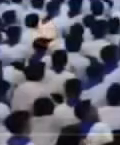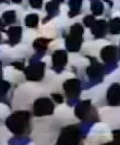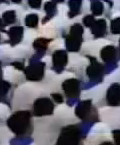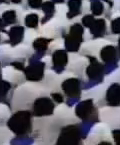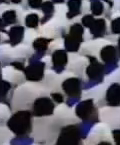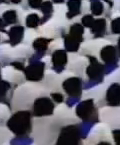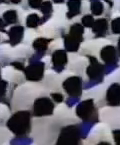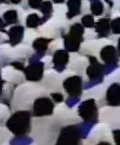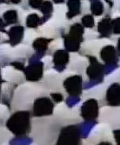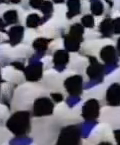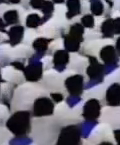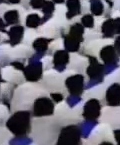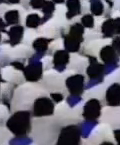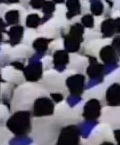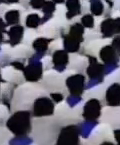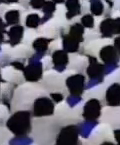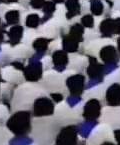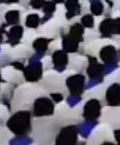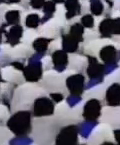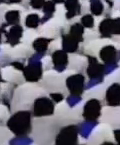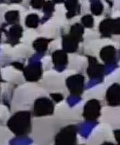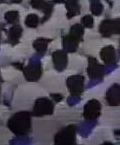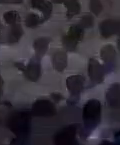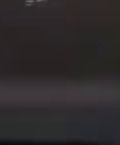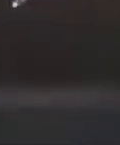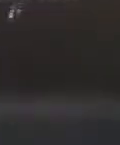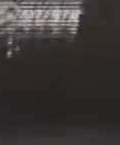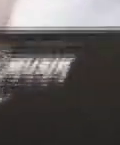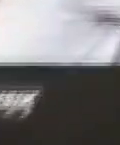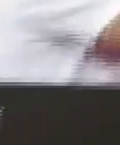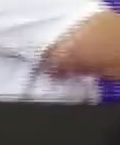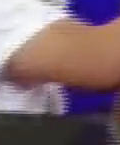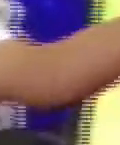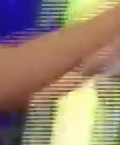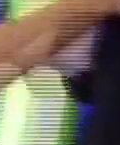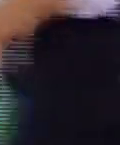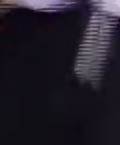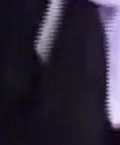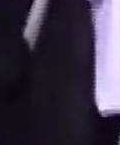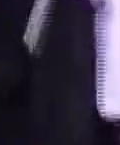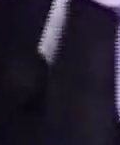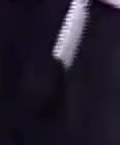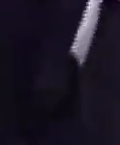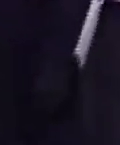Siapa yang ajar kau pertanyaan ini? Sendiri. Waduh, luar biasa. Hebat, berikan aplaus.